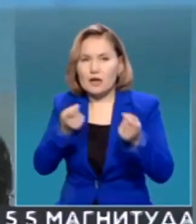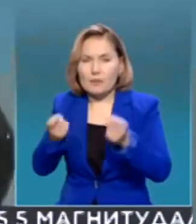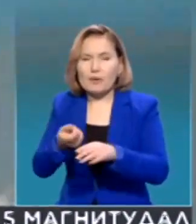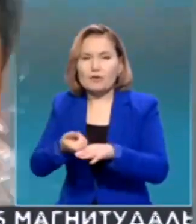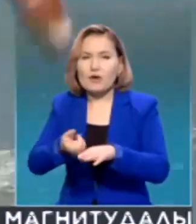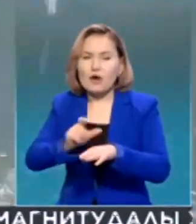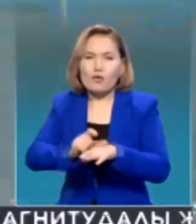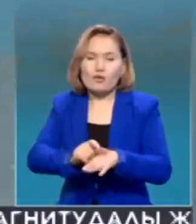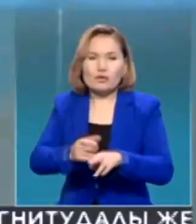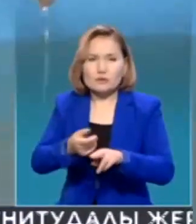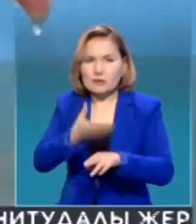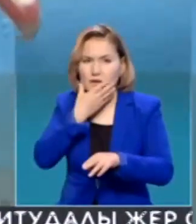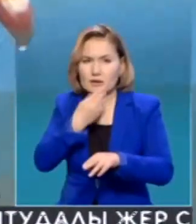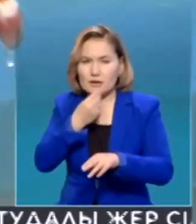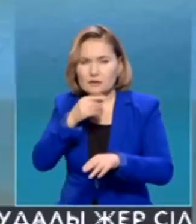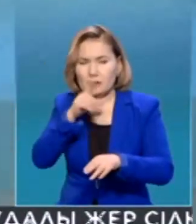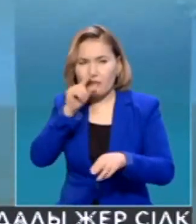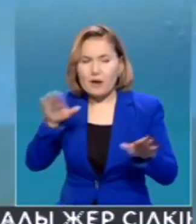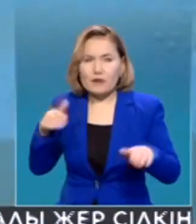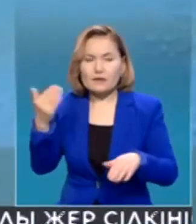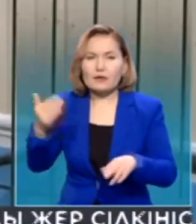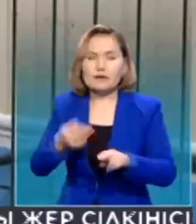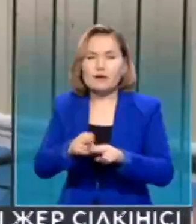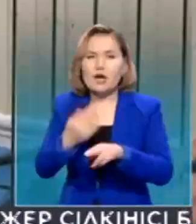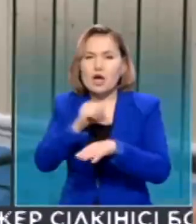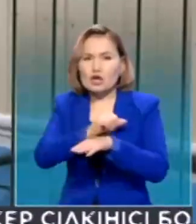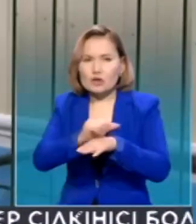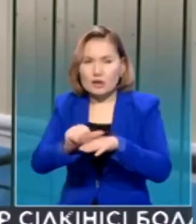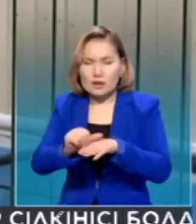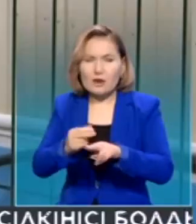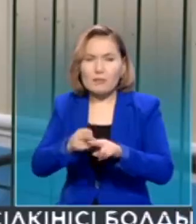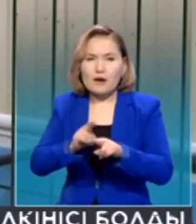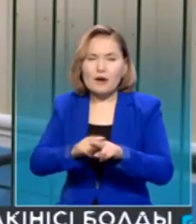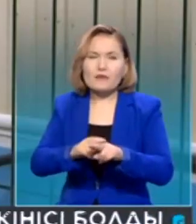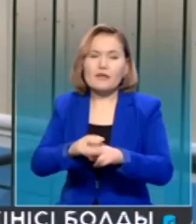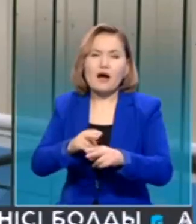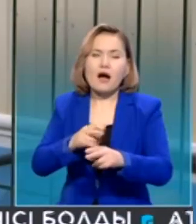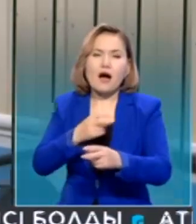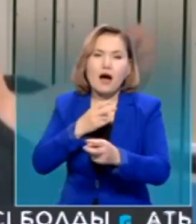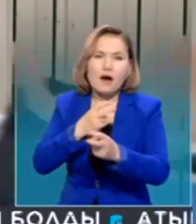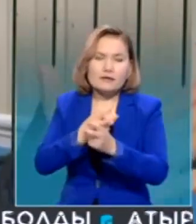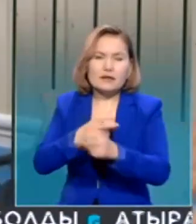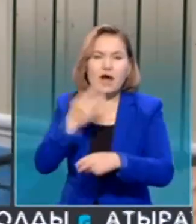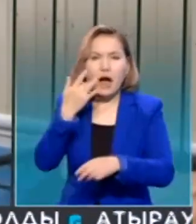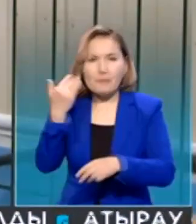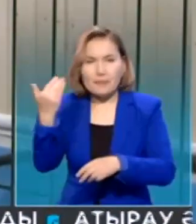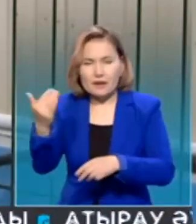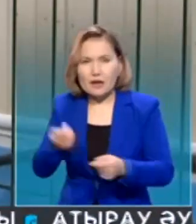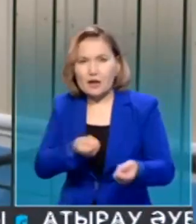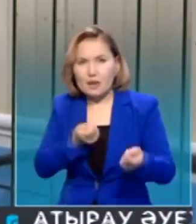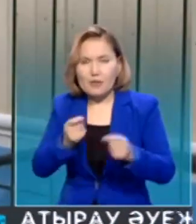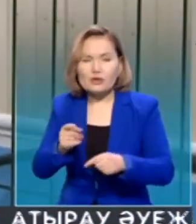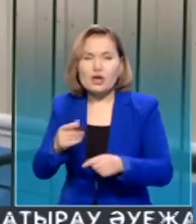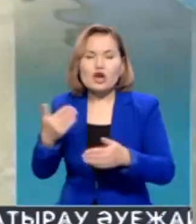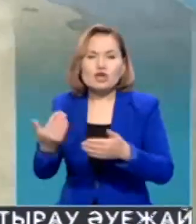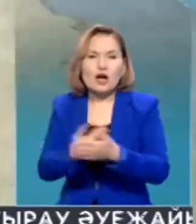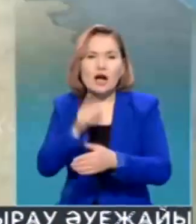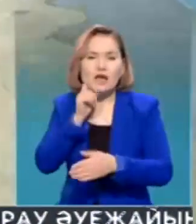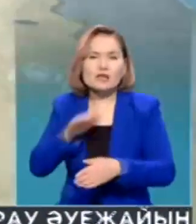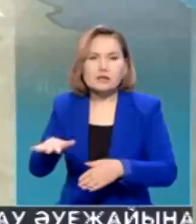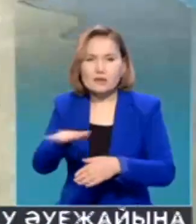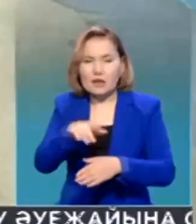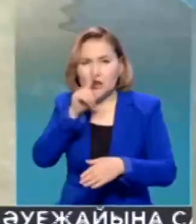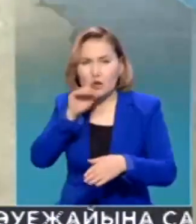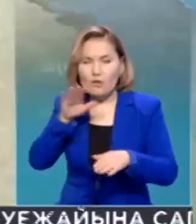климаты жайлы елдерге тән. Бұл Австралияда, сосын Құрама Штаттарында бар, сосын Жаңа Зеландия сол жақта өмір сүрген.